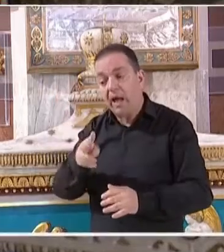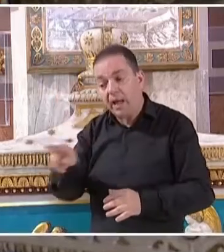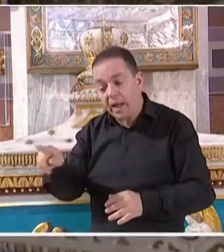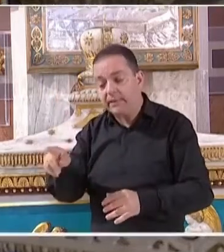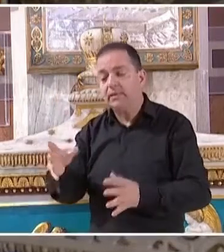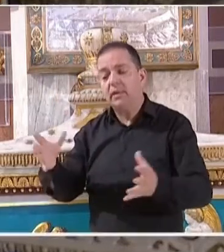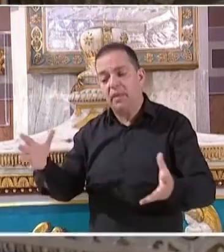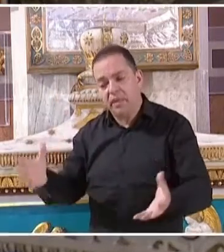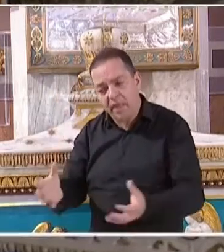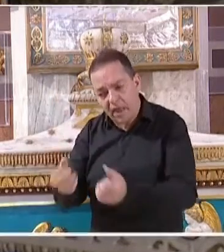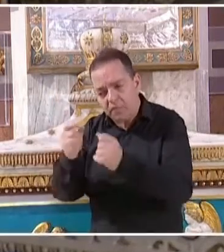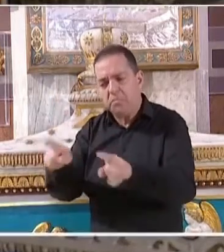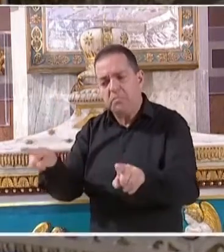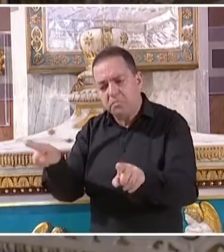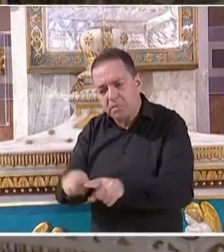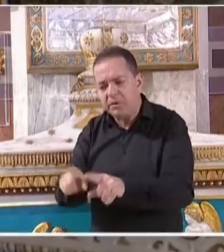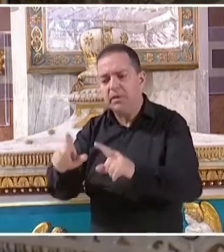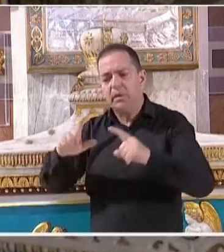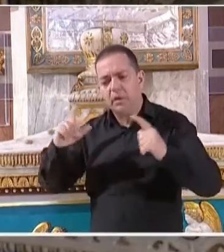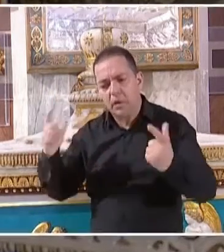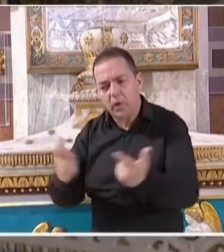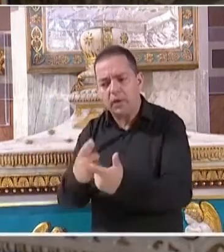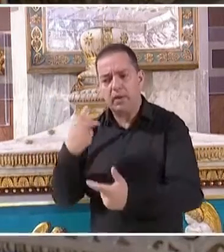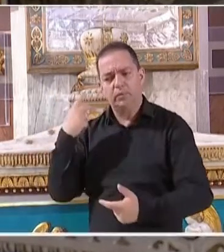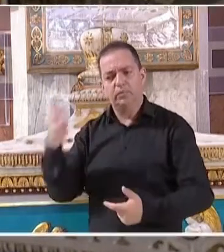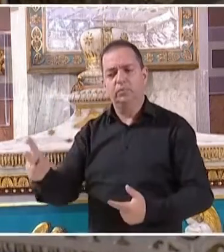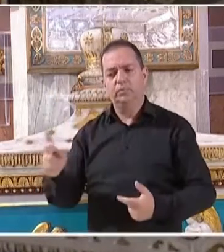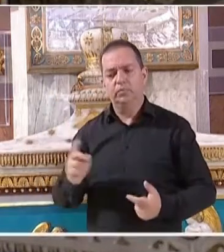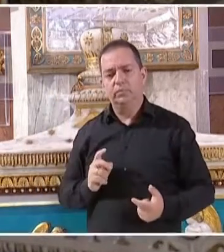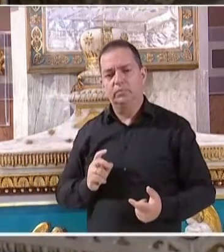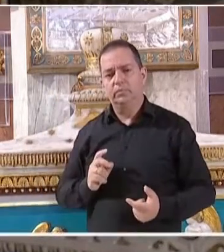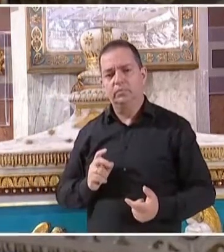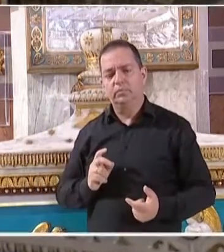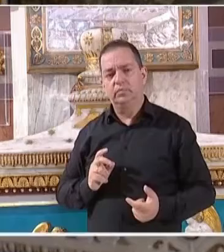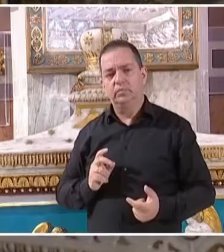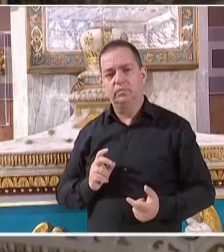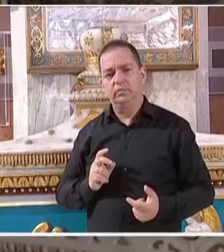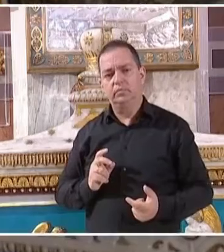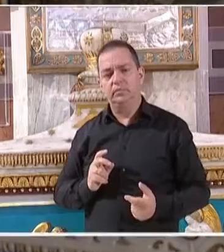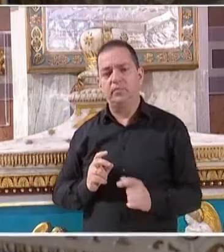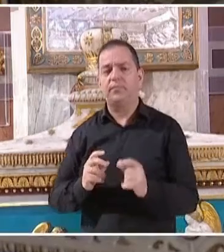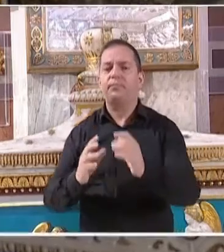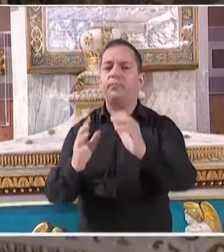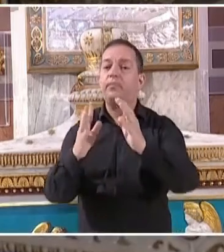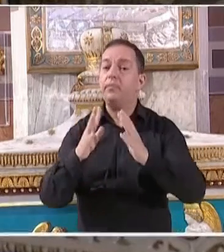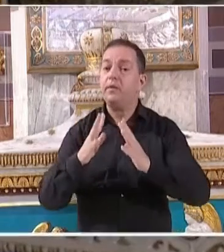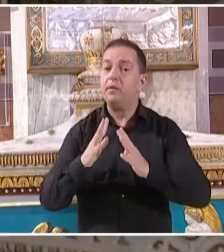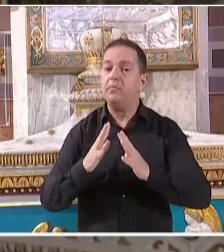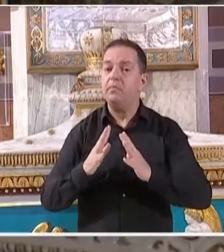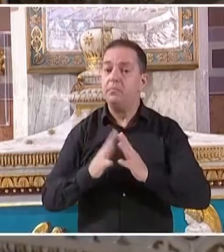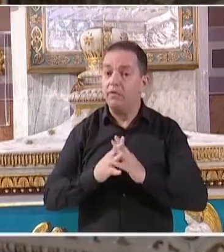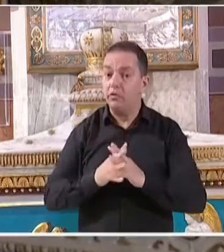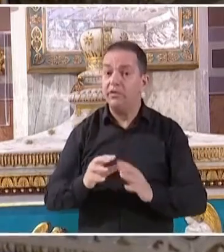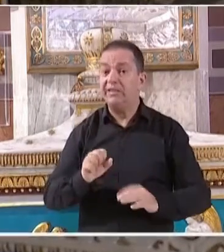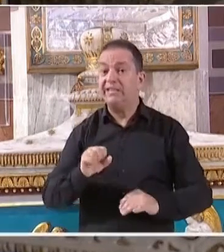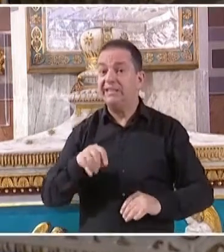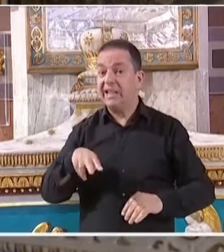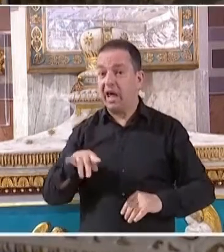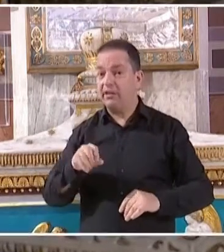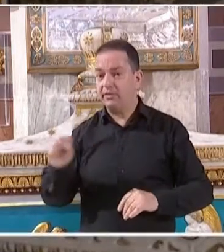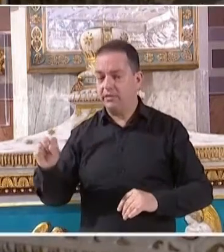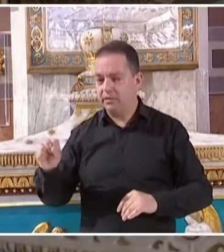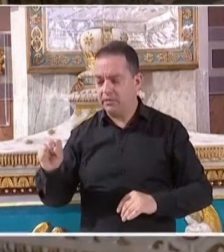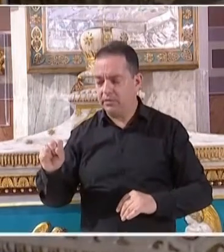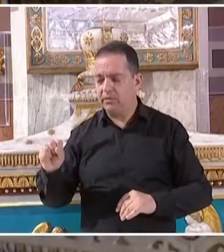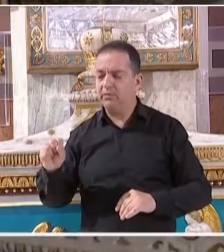σωθείς εσύ και η οικογένειά σου». Ο Παύλος και ο Σίλας